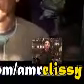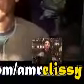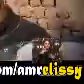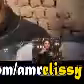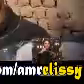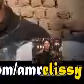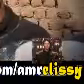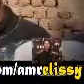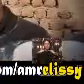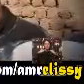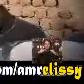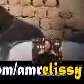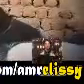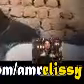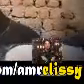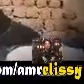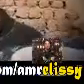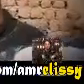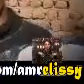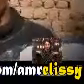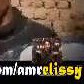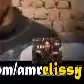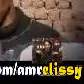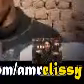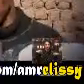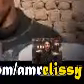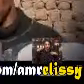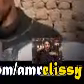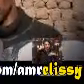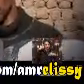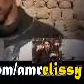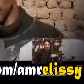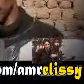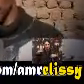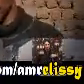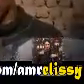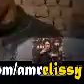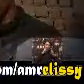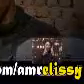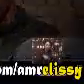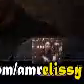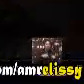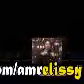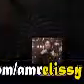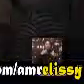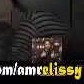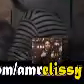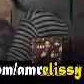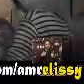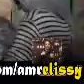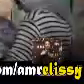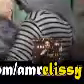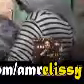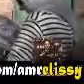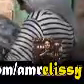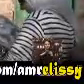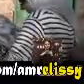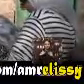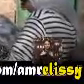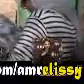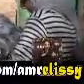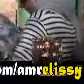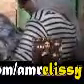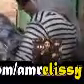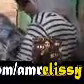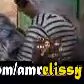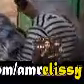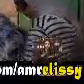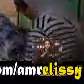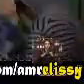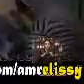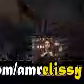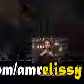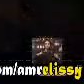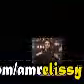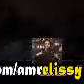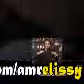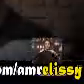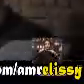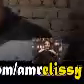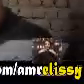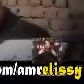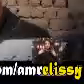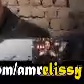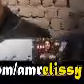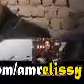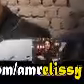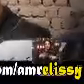ودوني. وأنا فرحان وسعيد بالحادة اللي أدبوها لي، لأن أنا محتاجها، ودبوا لي